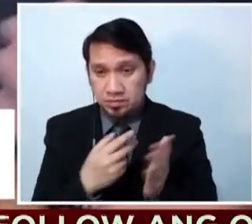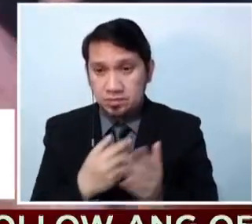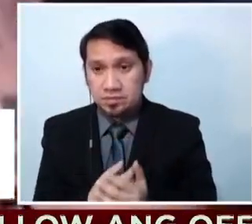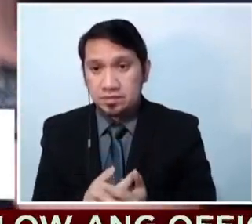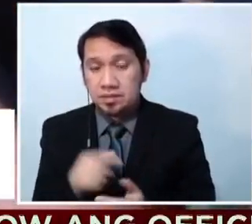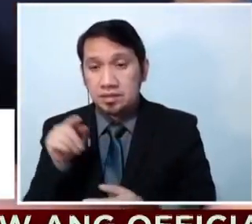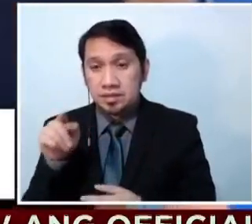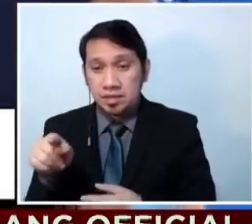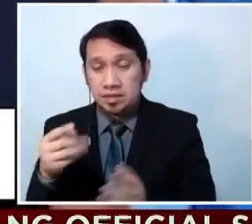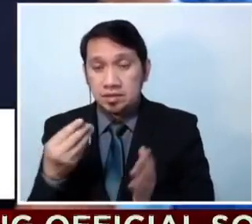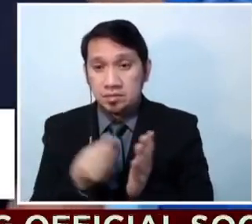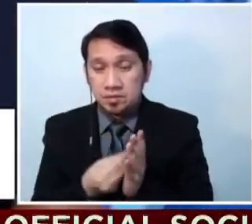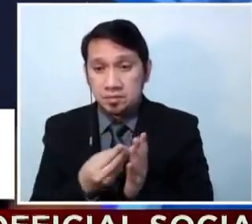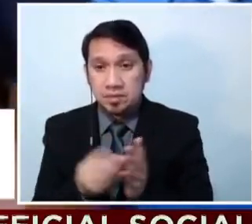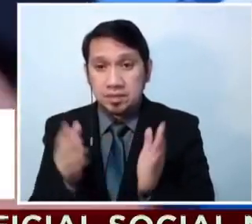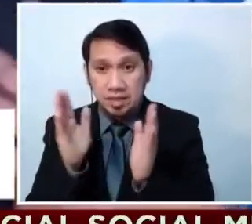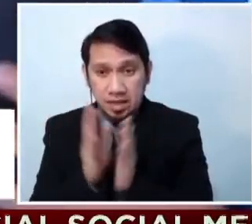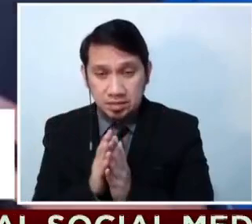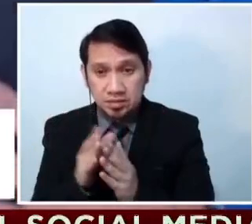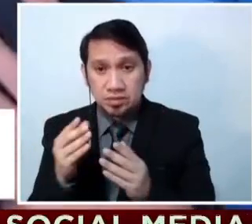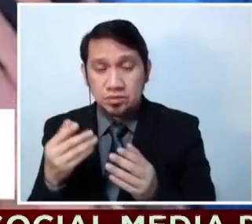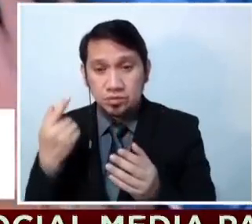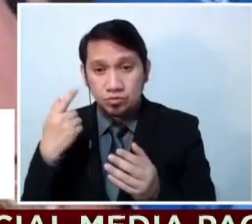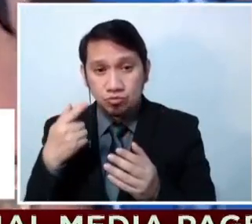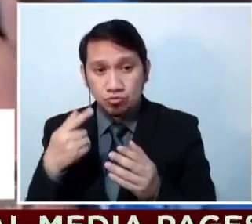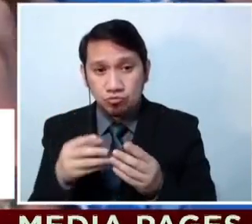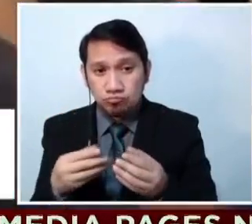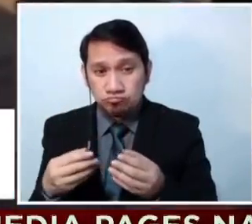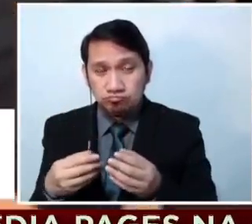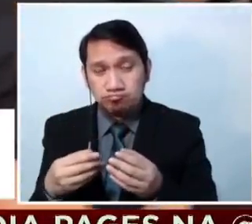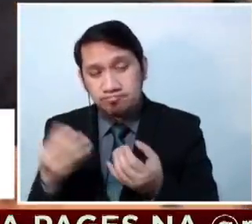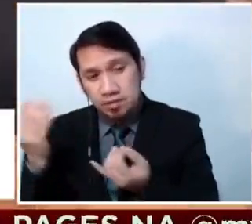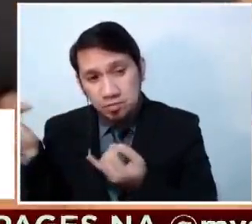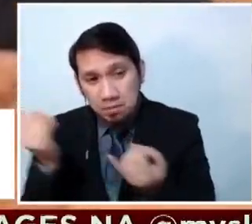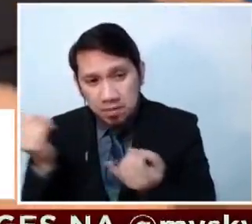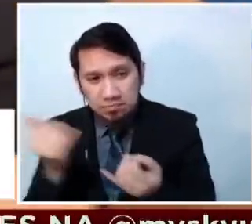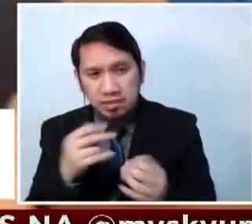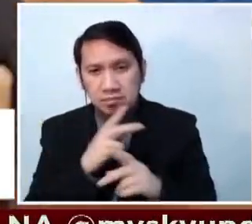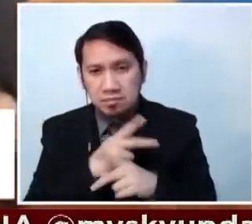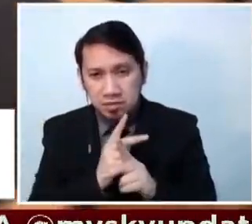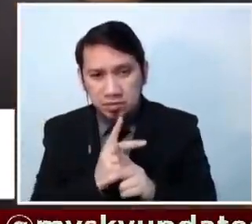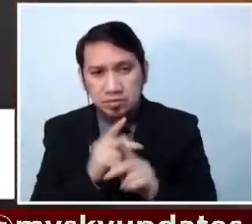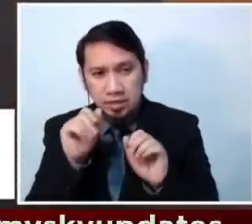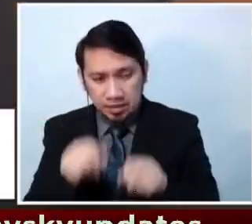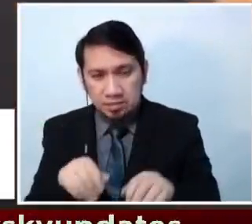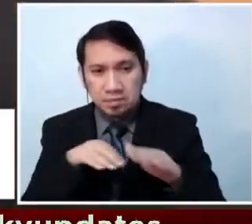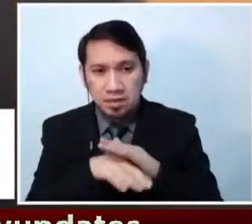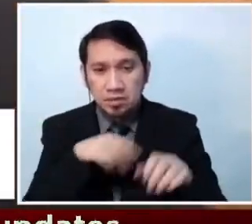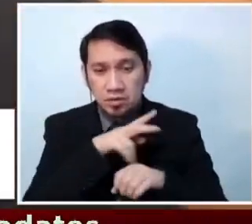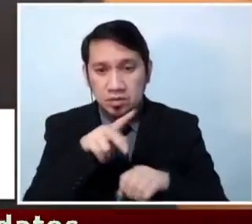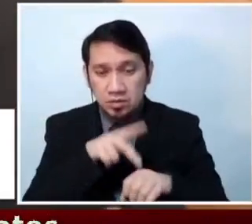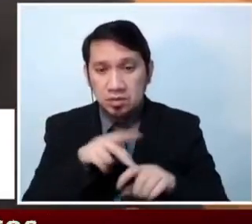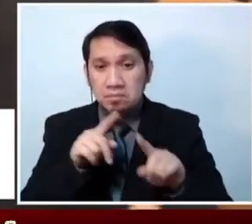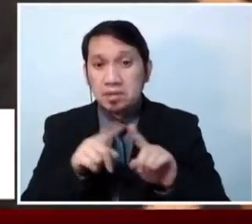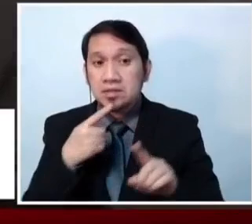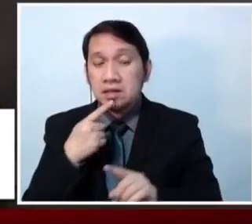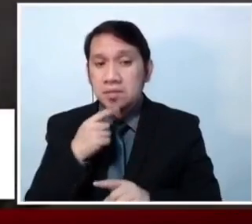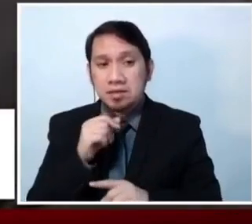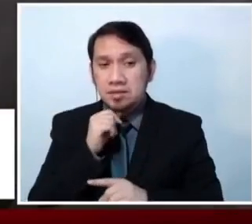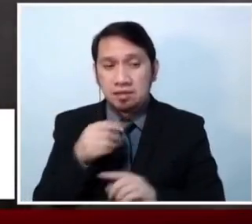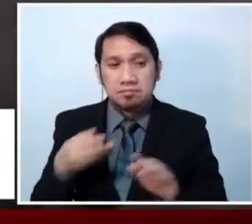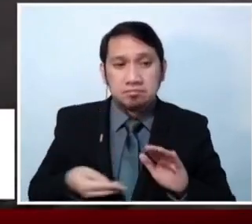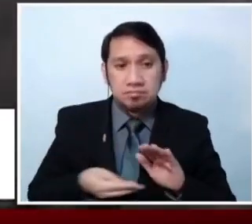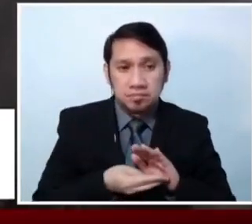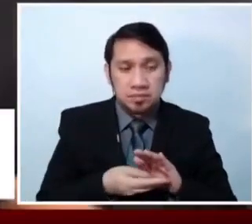na hiningi ni Bello para i-release ang kargamento ng isang importer. Pero ayon kay Bello, hindi siya nangikil, kusang binigay